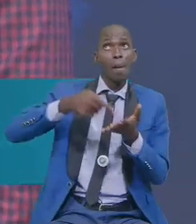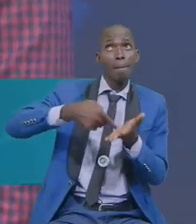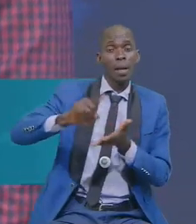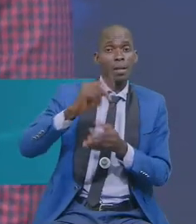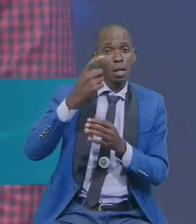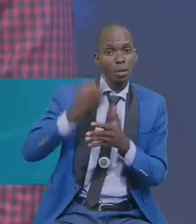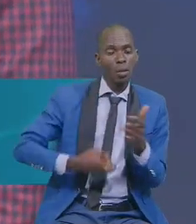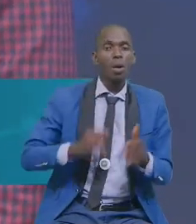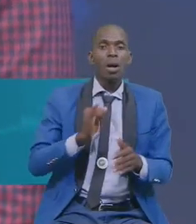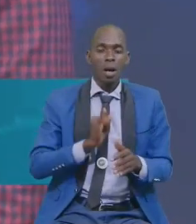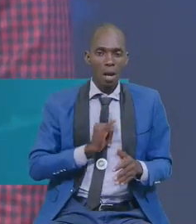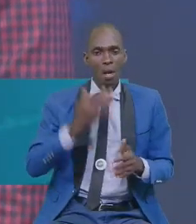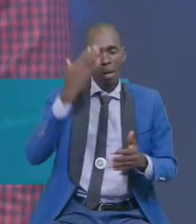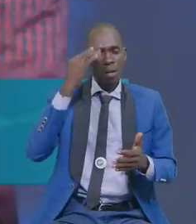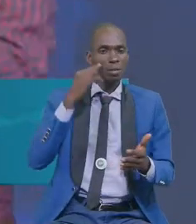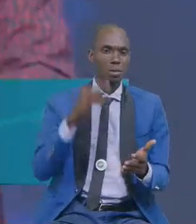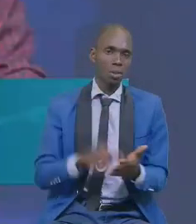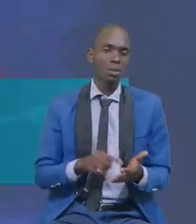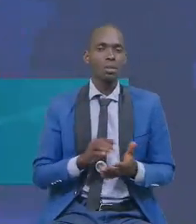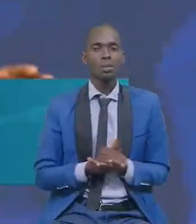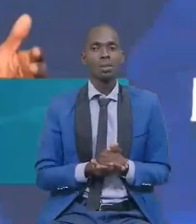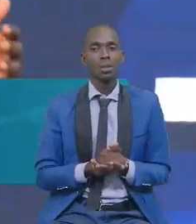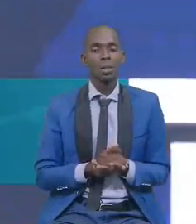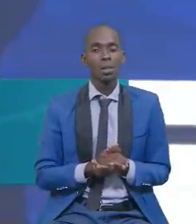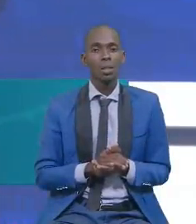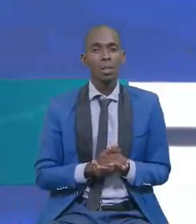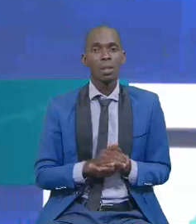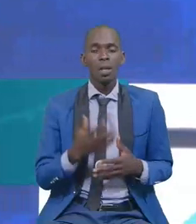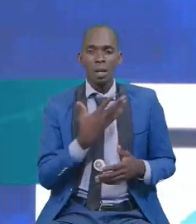Il a payé le prix, je le reconnais.